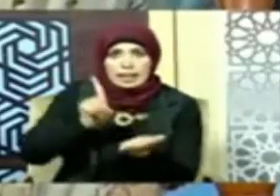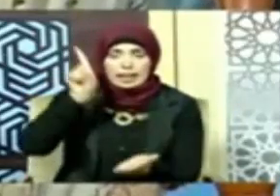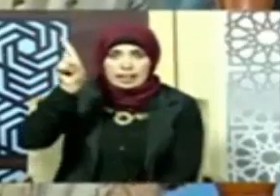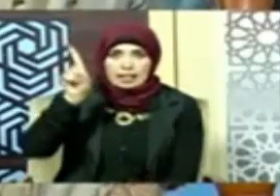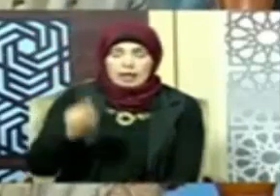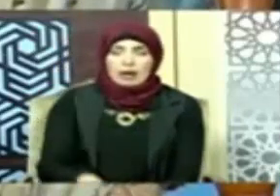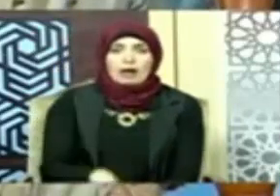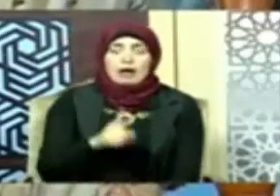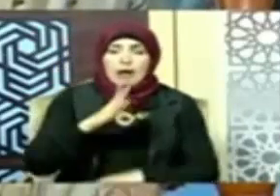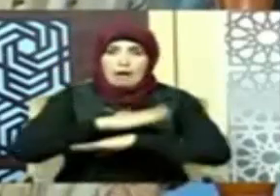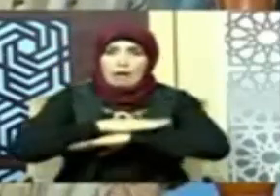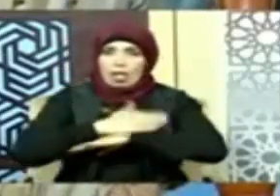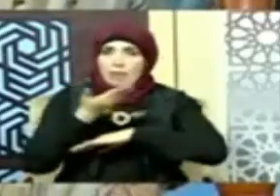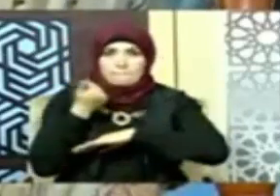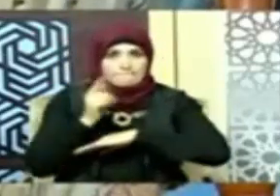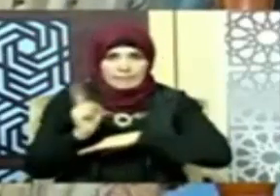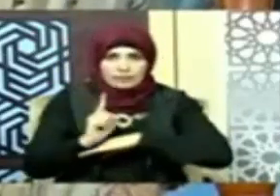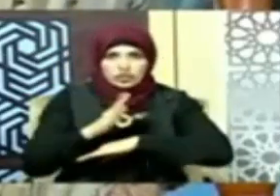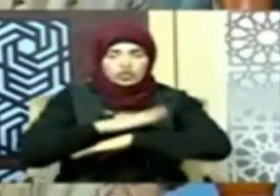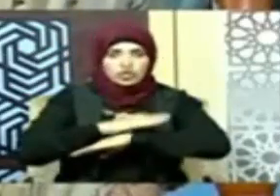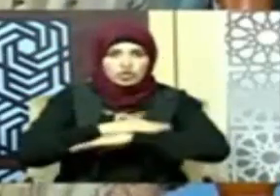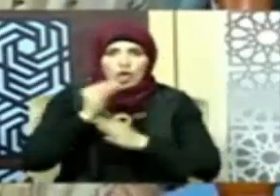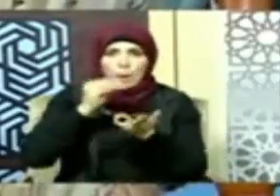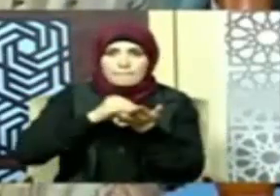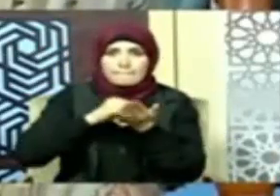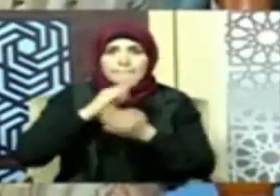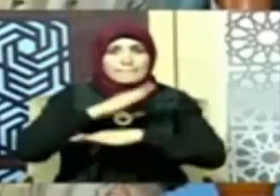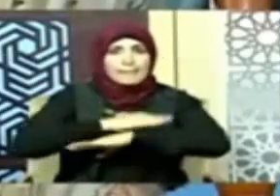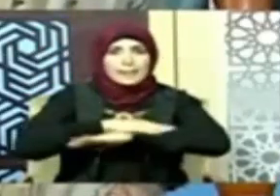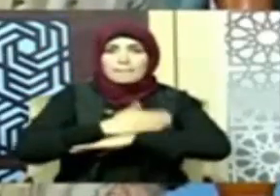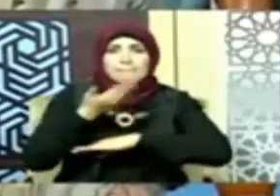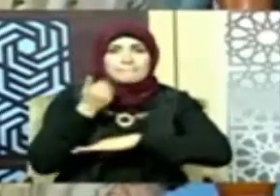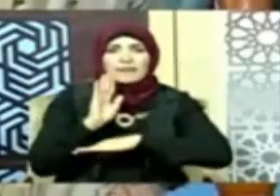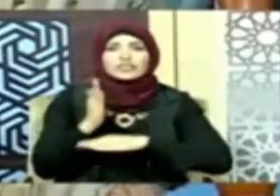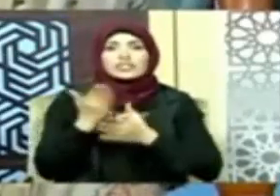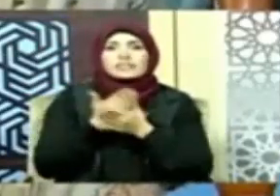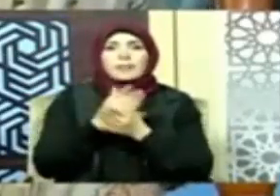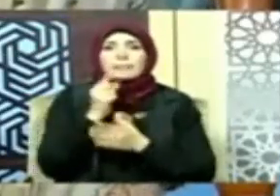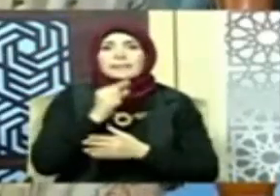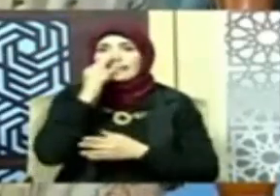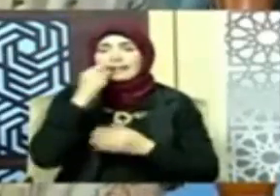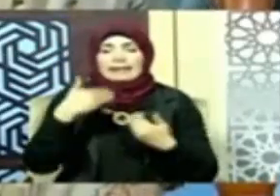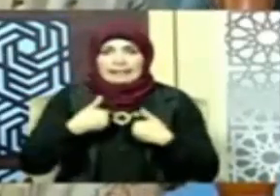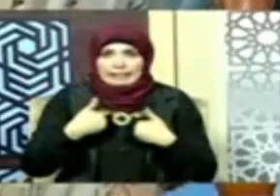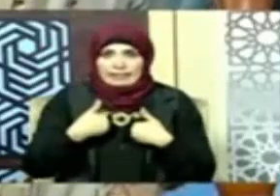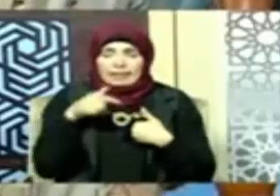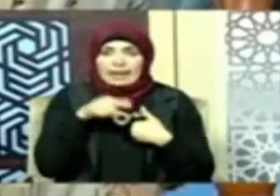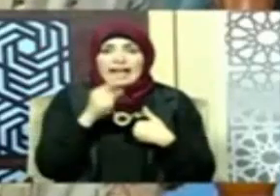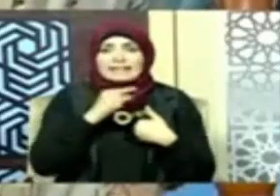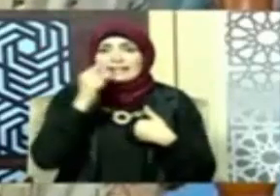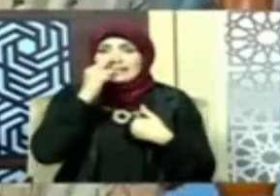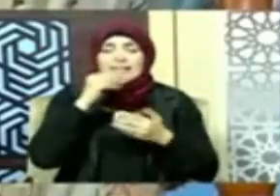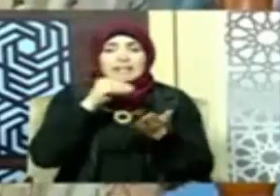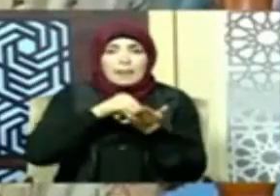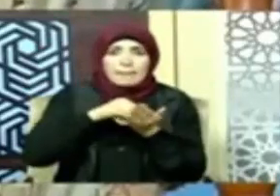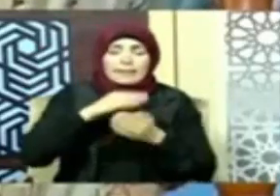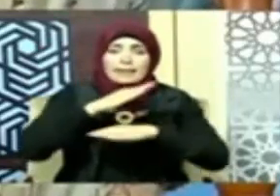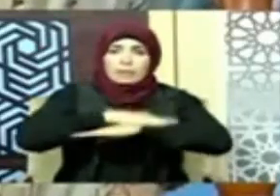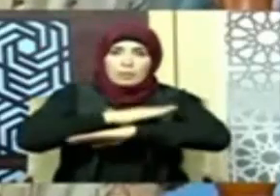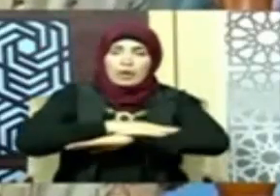انعدام القيم والأخلاق، لأن ديننا دين القيم